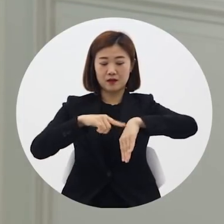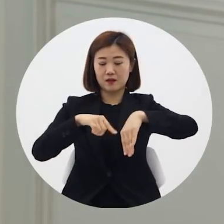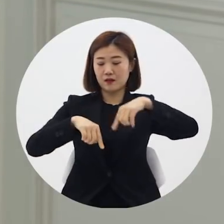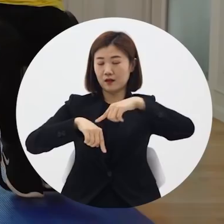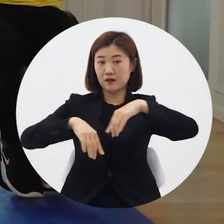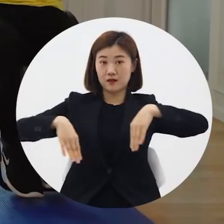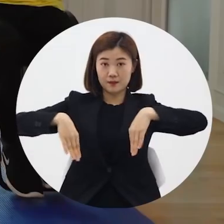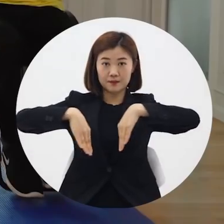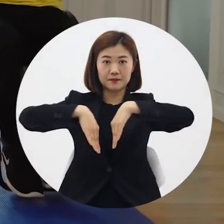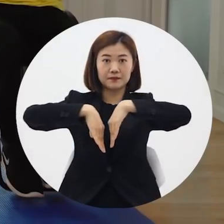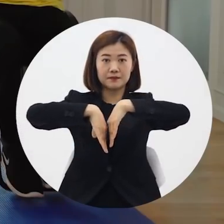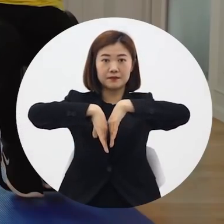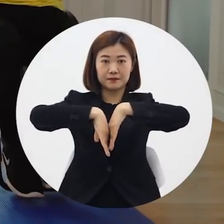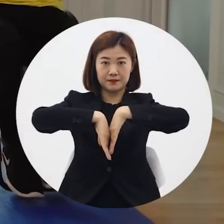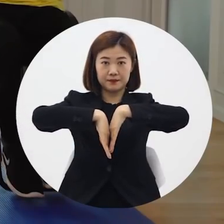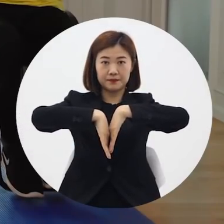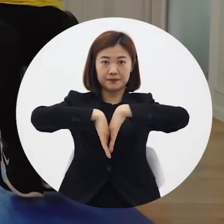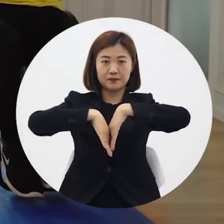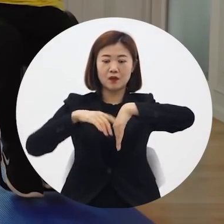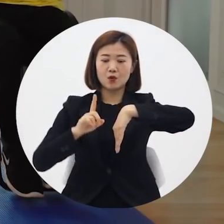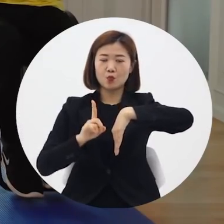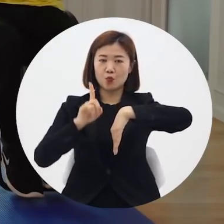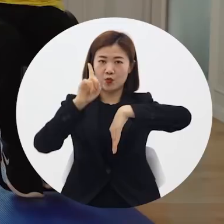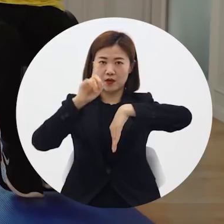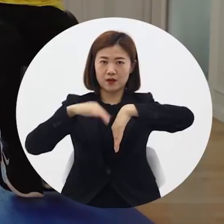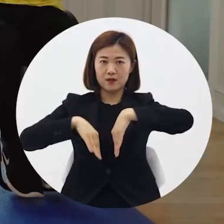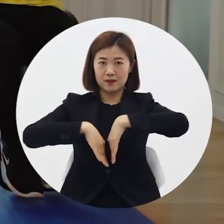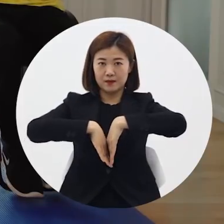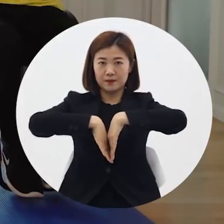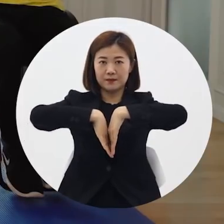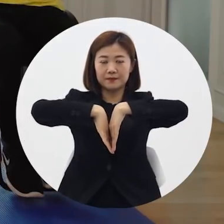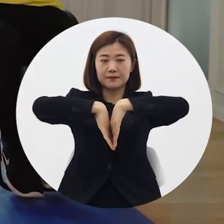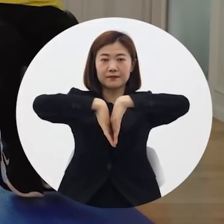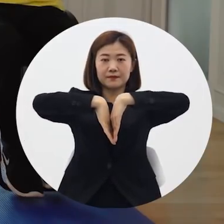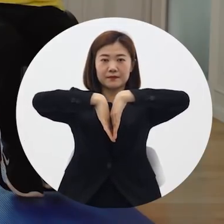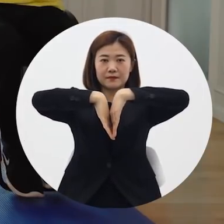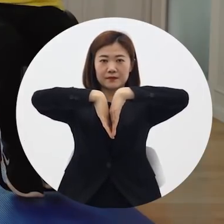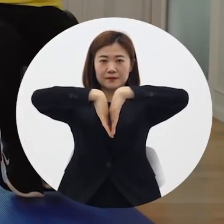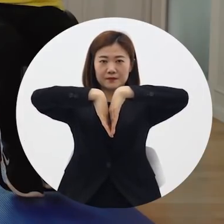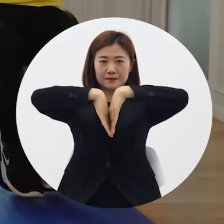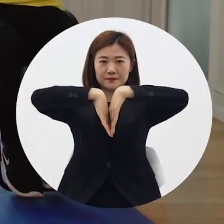마주보게 합니다. 그리고 위로 올려주십니다.